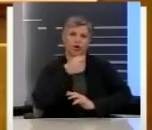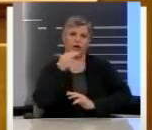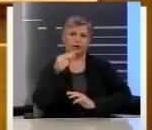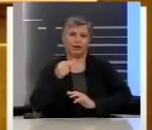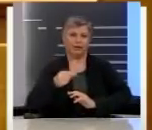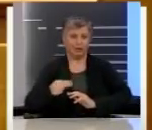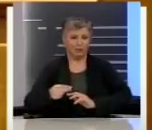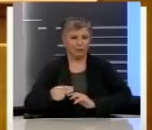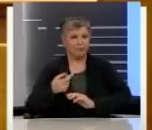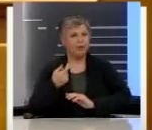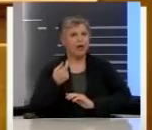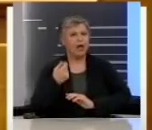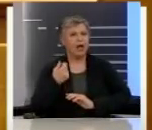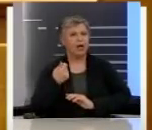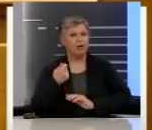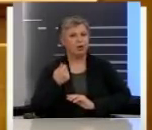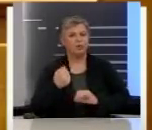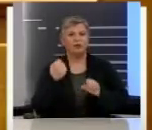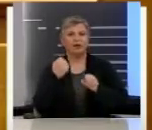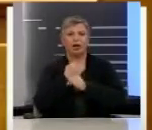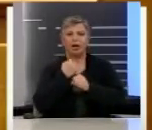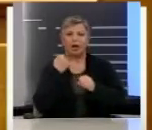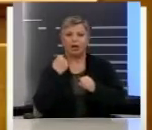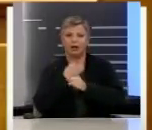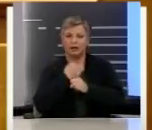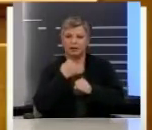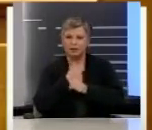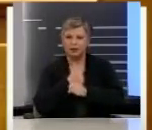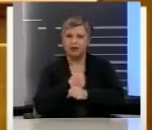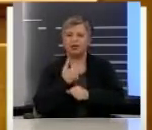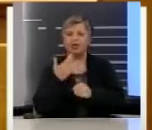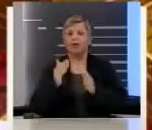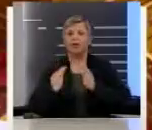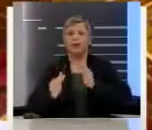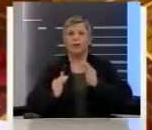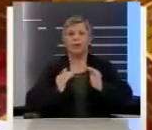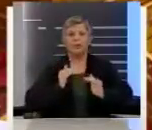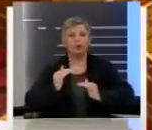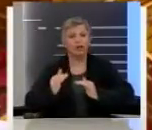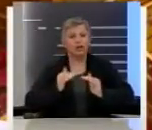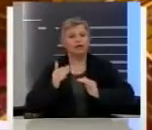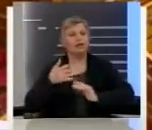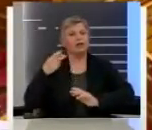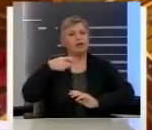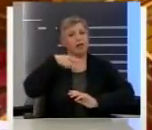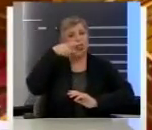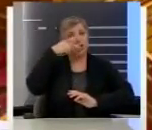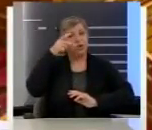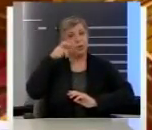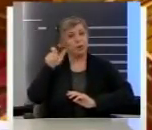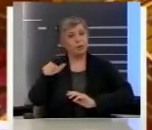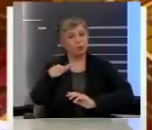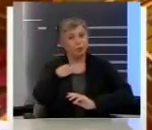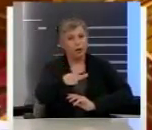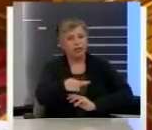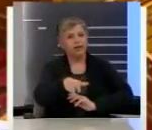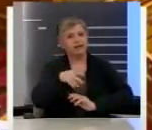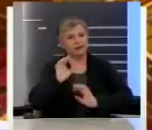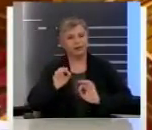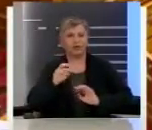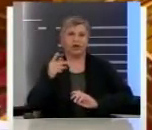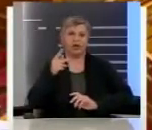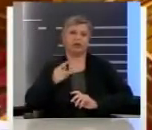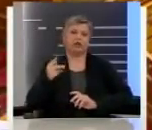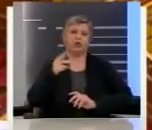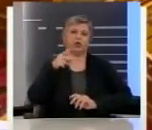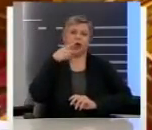την οικονομία, τα εργασιακά δικαιώματα, την προστασία και διεύρυνση των ατομικών ελευθεριών και των κοινωνικών δικαιωμάτων. Κάνουμε